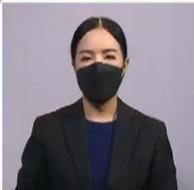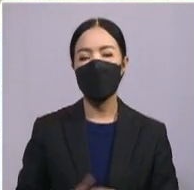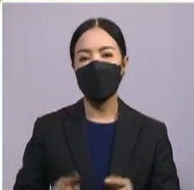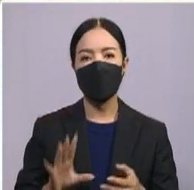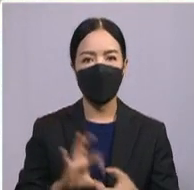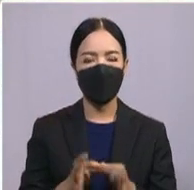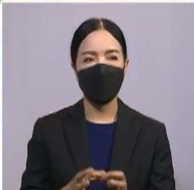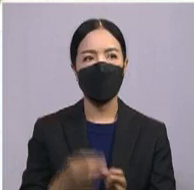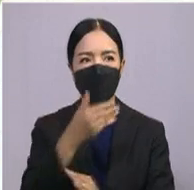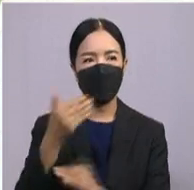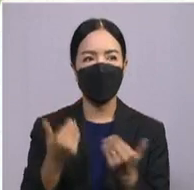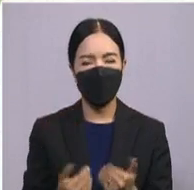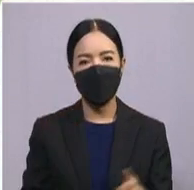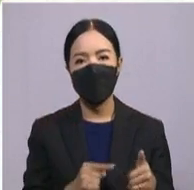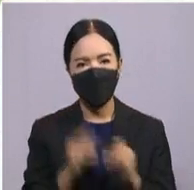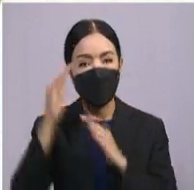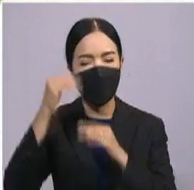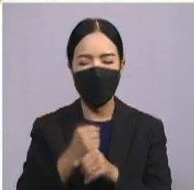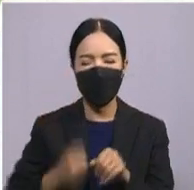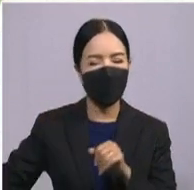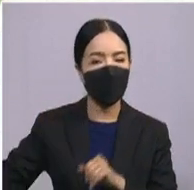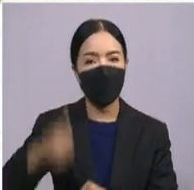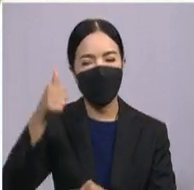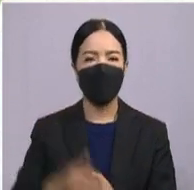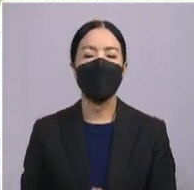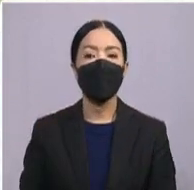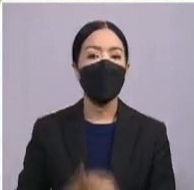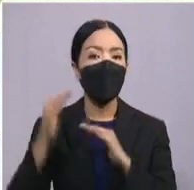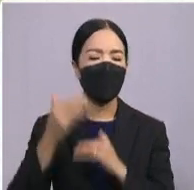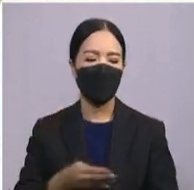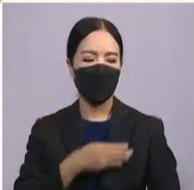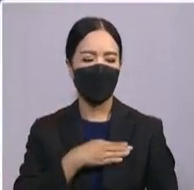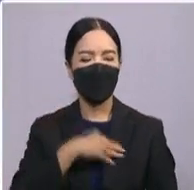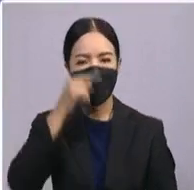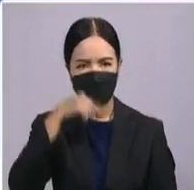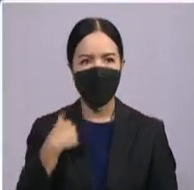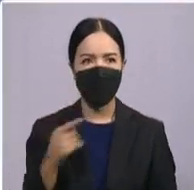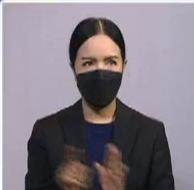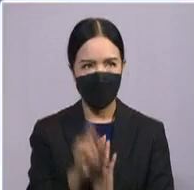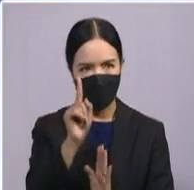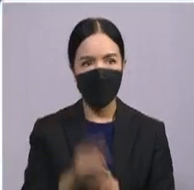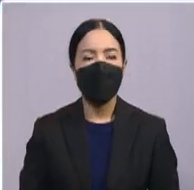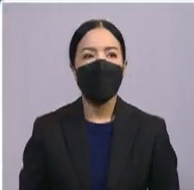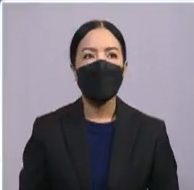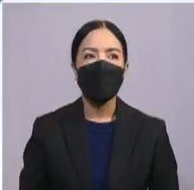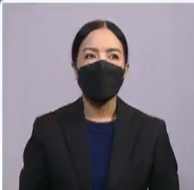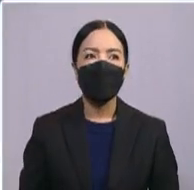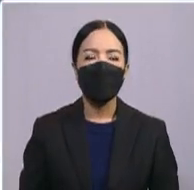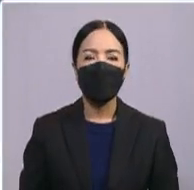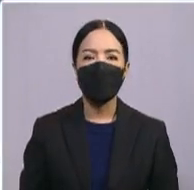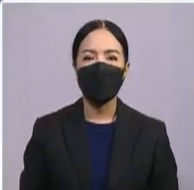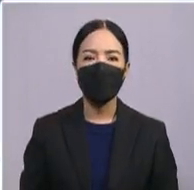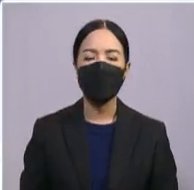แห่งชาติครั้งนี้น้องก้าวหวังที่จะทำผลงานให้ดีที่สุดและหวังอยากติดทีมชาติไทยชุดใหญ่สักครั้งก่อนอำลาวงการ ก็ขอบคุณนะค